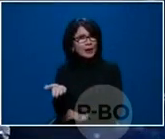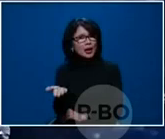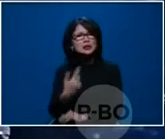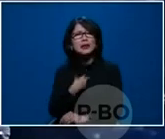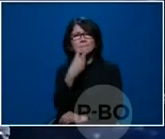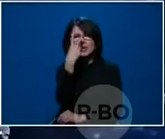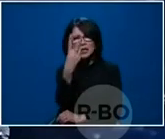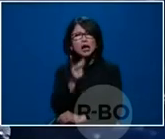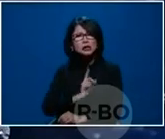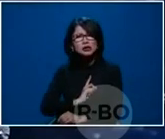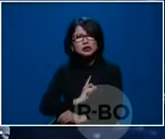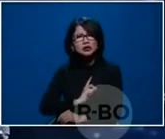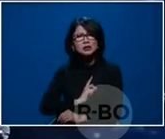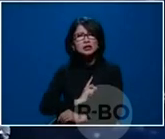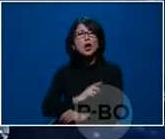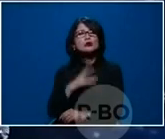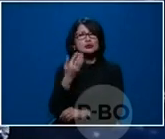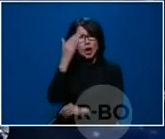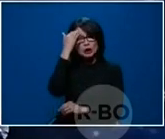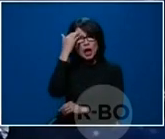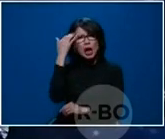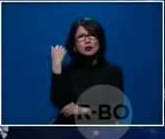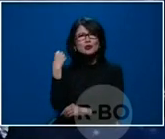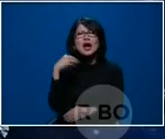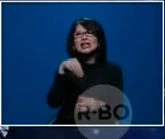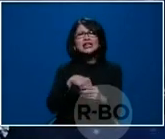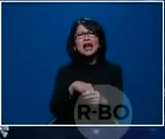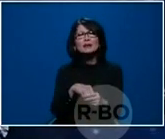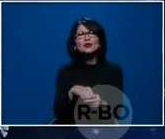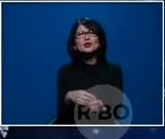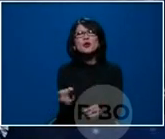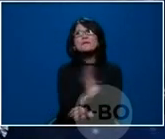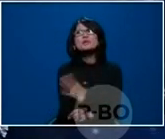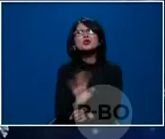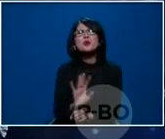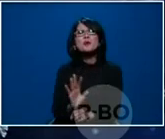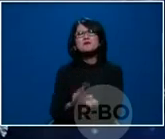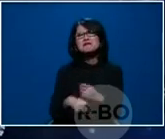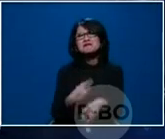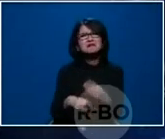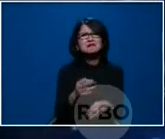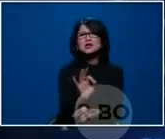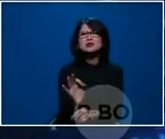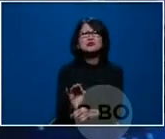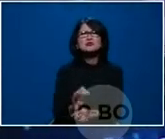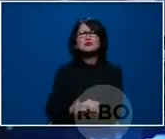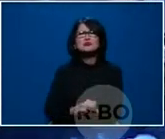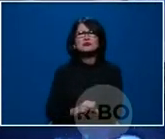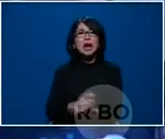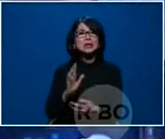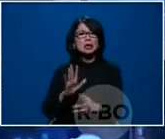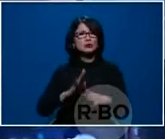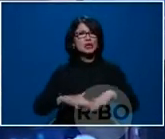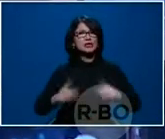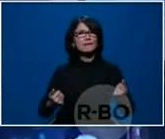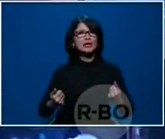sendiri Saya tahu betul di dalam belum jalan karena itulah saya mengatakan saya sudah siapkan